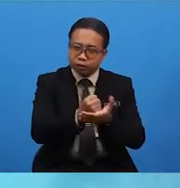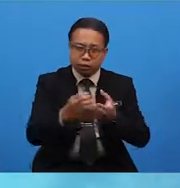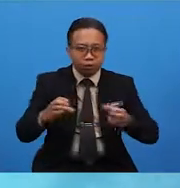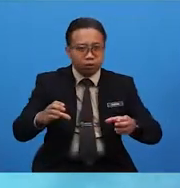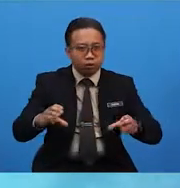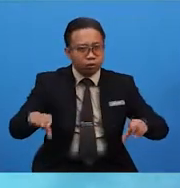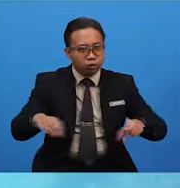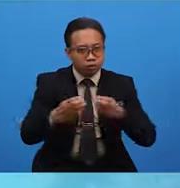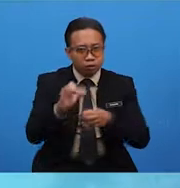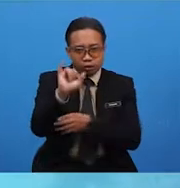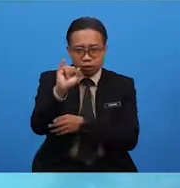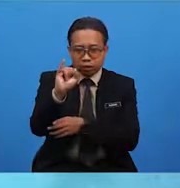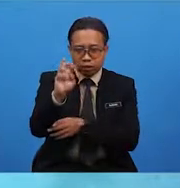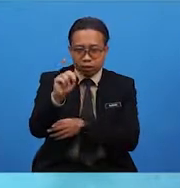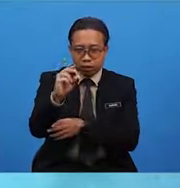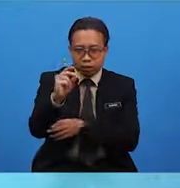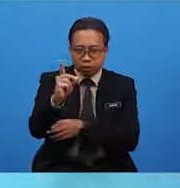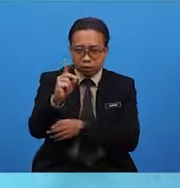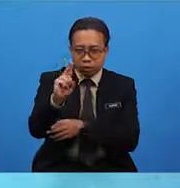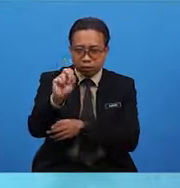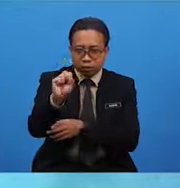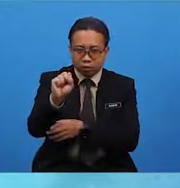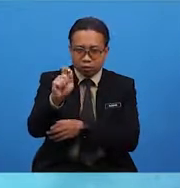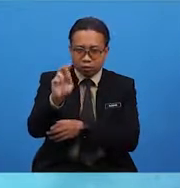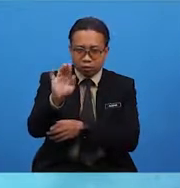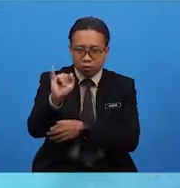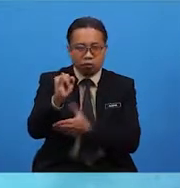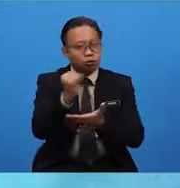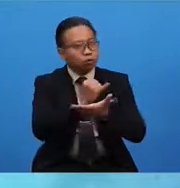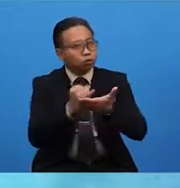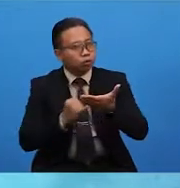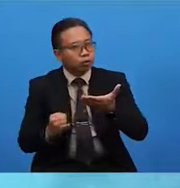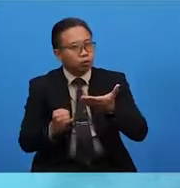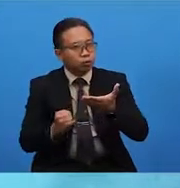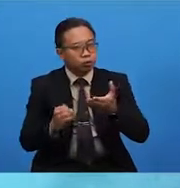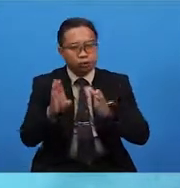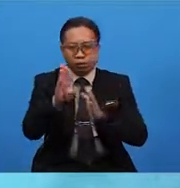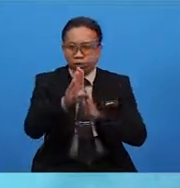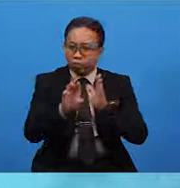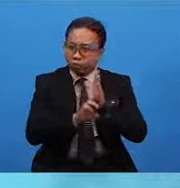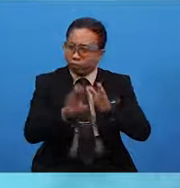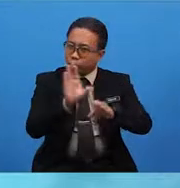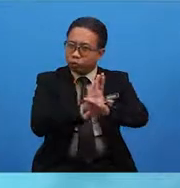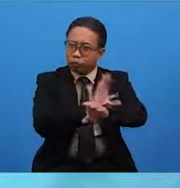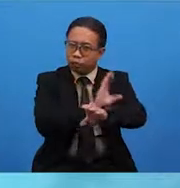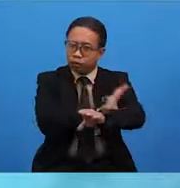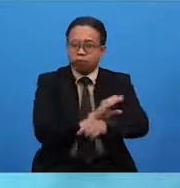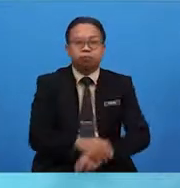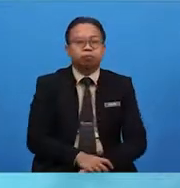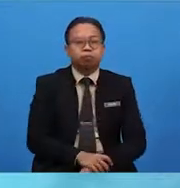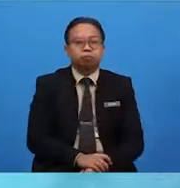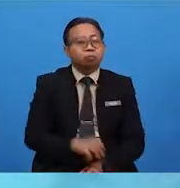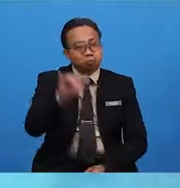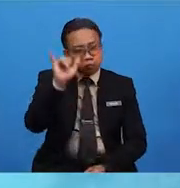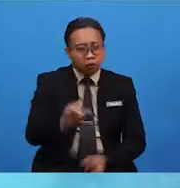lakaran teknikal lukisan mekanikal dan rekabentuk berkomputer merupakan bagian penting